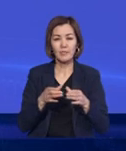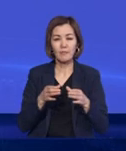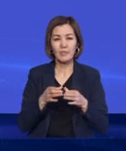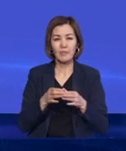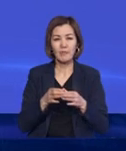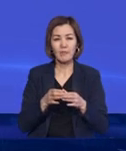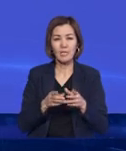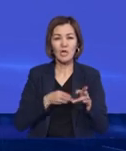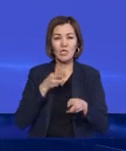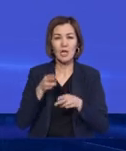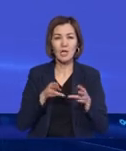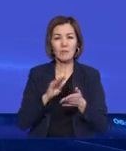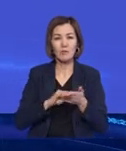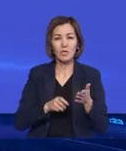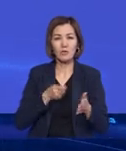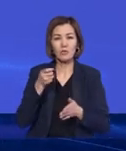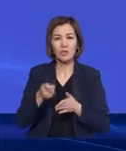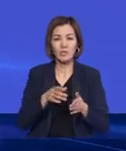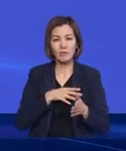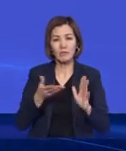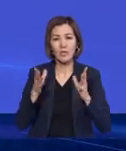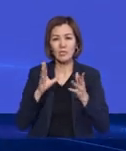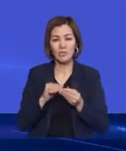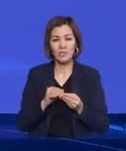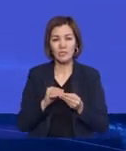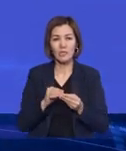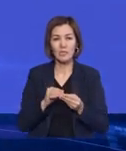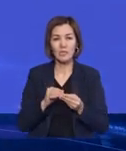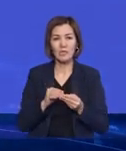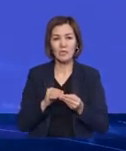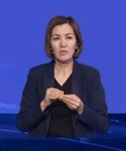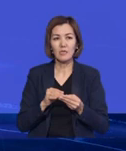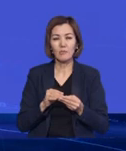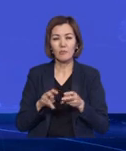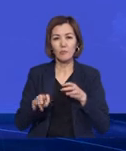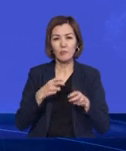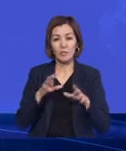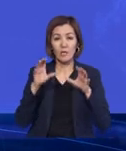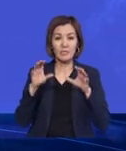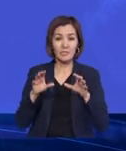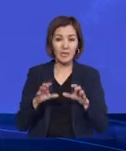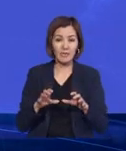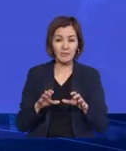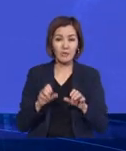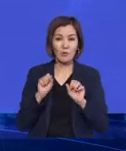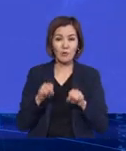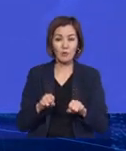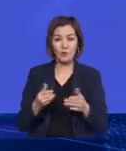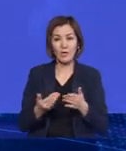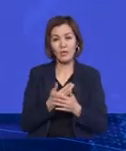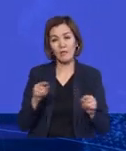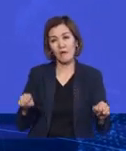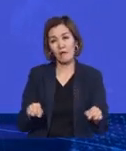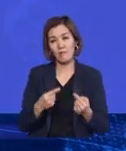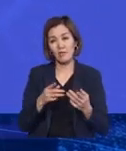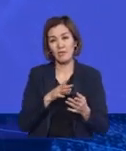департаментіне шағыммен жүгіндім. Шағымның нәтижесінде бұзылған заңды құқықтар қалпына